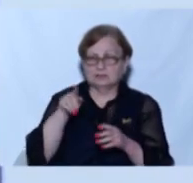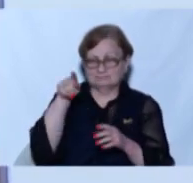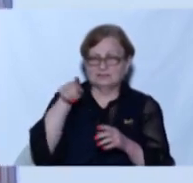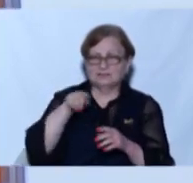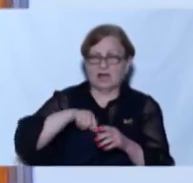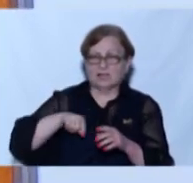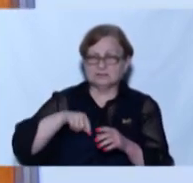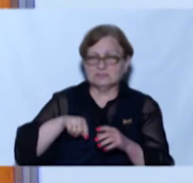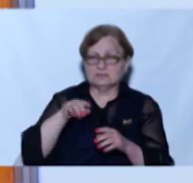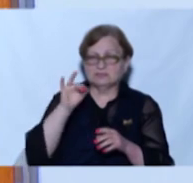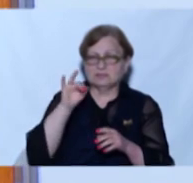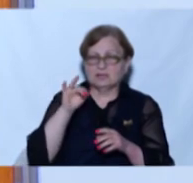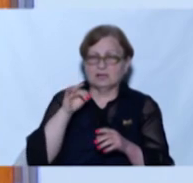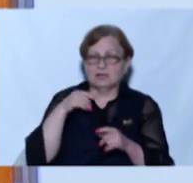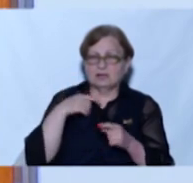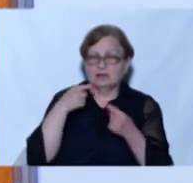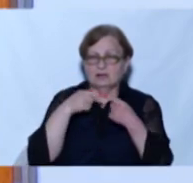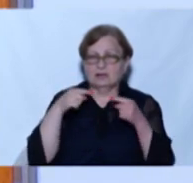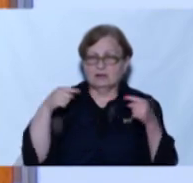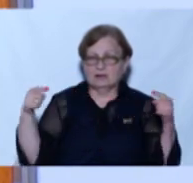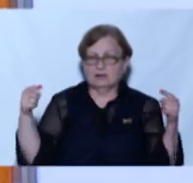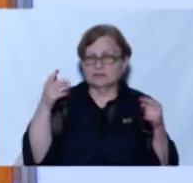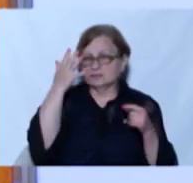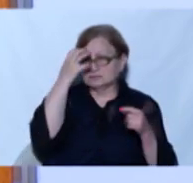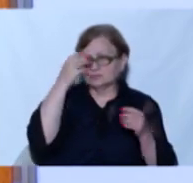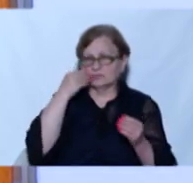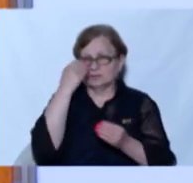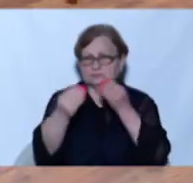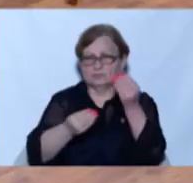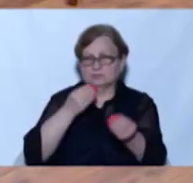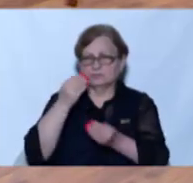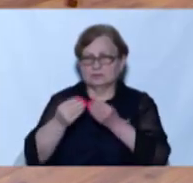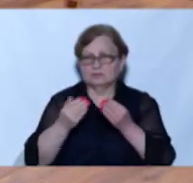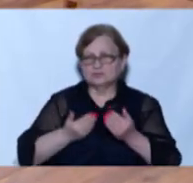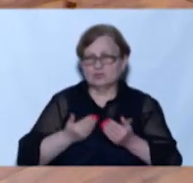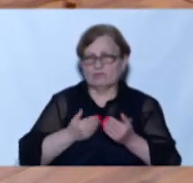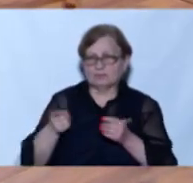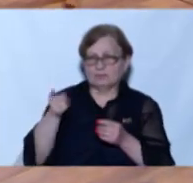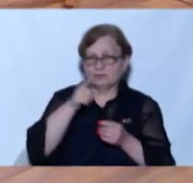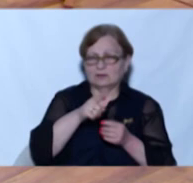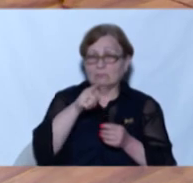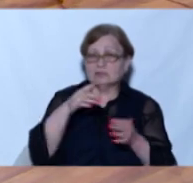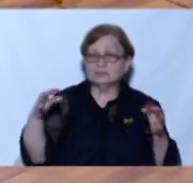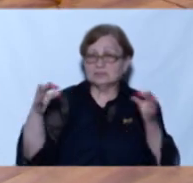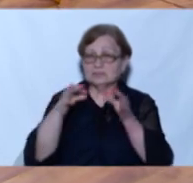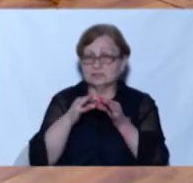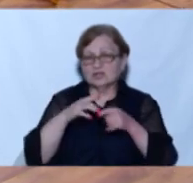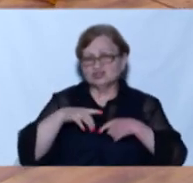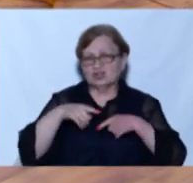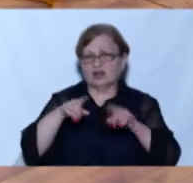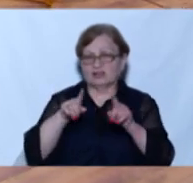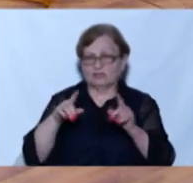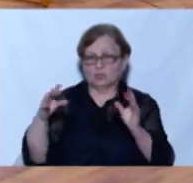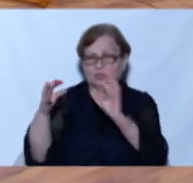იმპრესიონისტულ სტილს. მე სხვადასხვა სურათს მოგაწვდი ცხოვრებიდან. მათი ერთმანეთთან შეკავშირება შენთვის